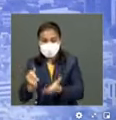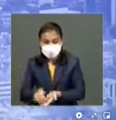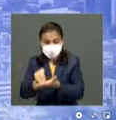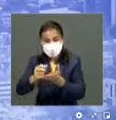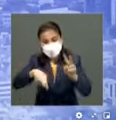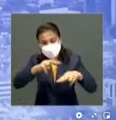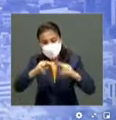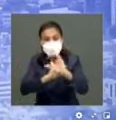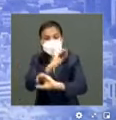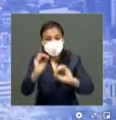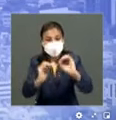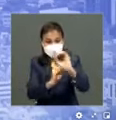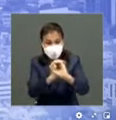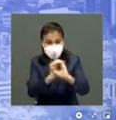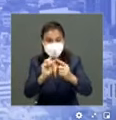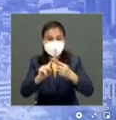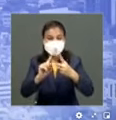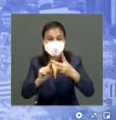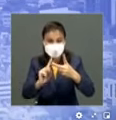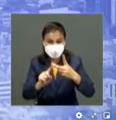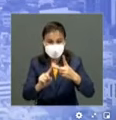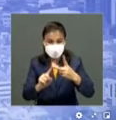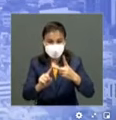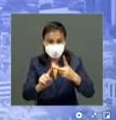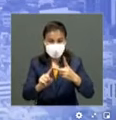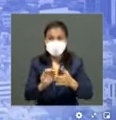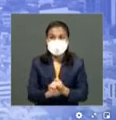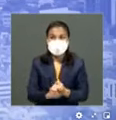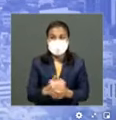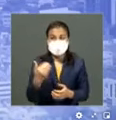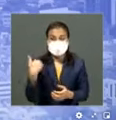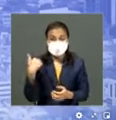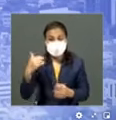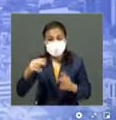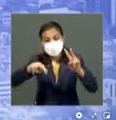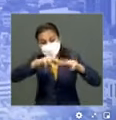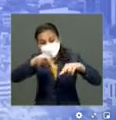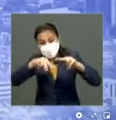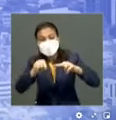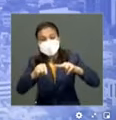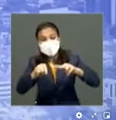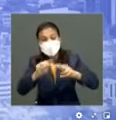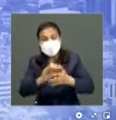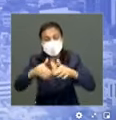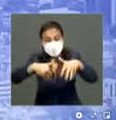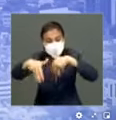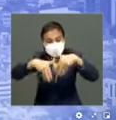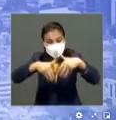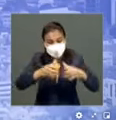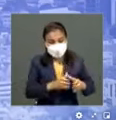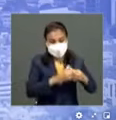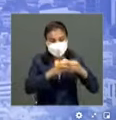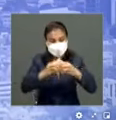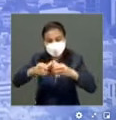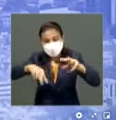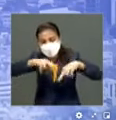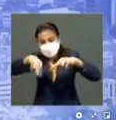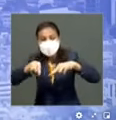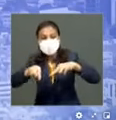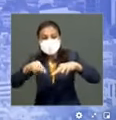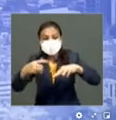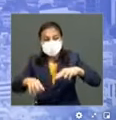างปลอดภัยอันที่สองนะคะก็คือมีการติดตามคัดกรองเชิงรุกในชุมชนอย่างรวดเร็วแล้วก็เพิ่มป